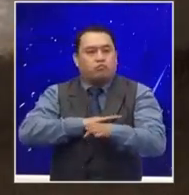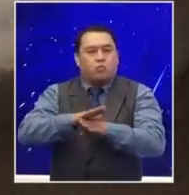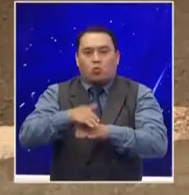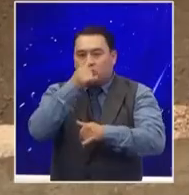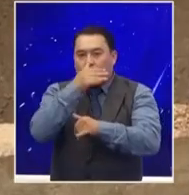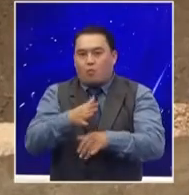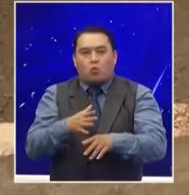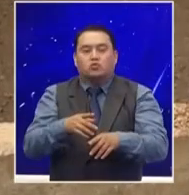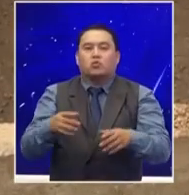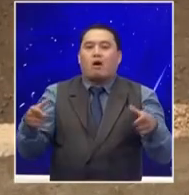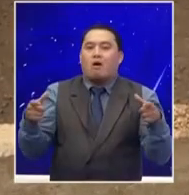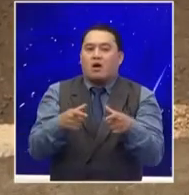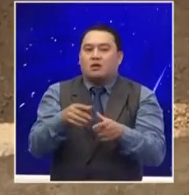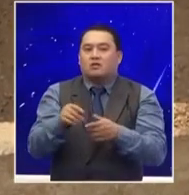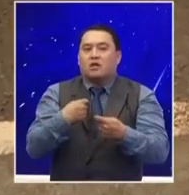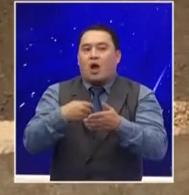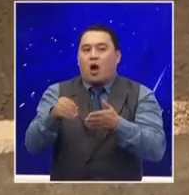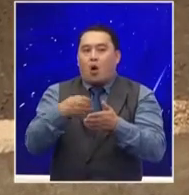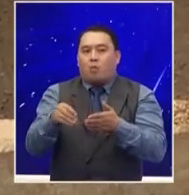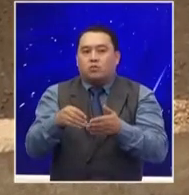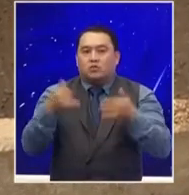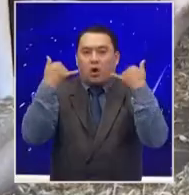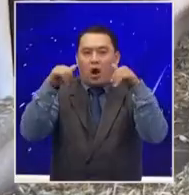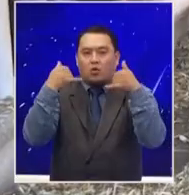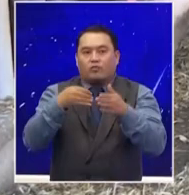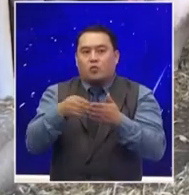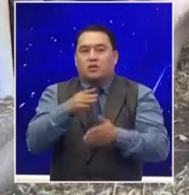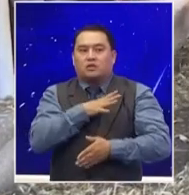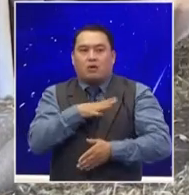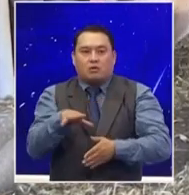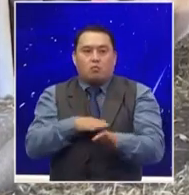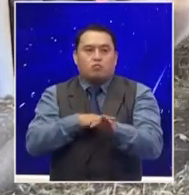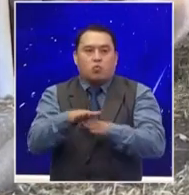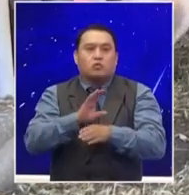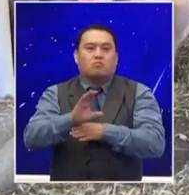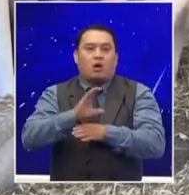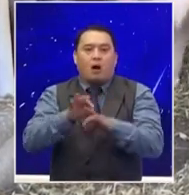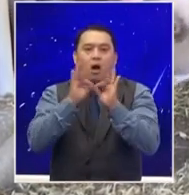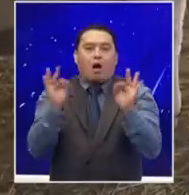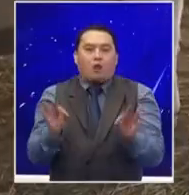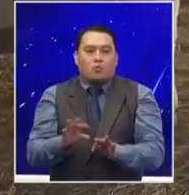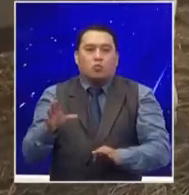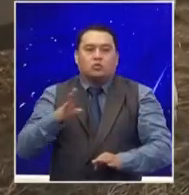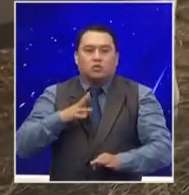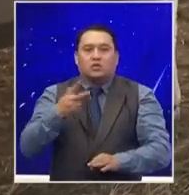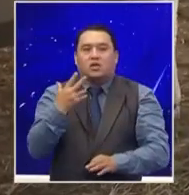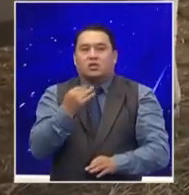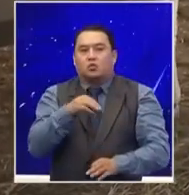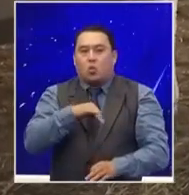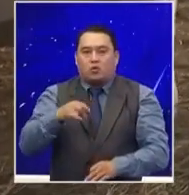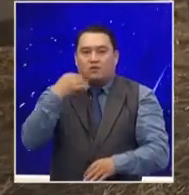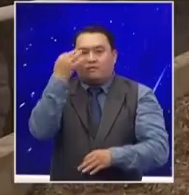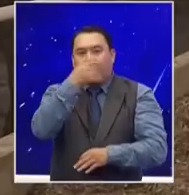поскольку из-за пандемии не удалось вовремя закупить оставшуюся партию коров. Но даже при неполном производстве объем продукции составляет 3,5 тонны